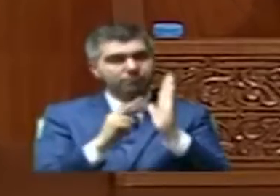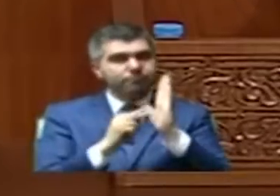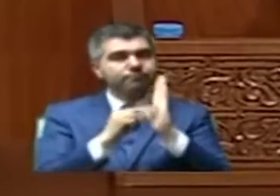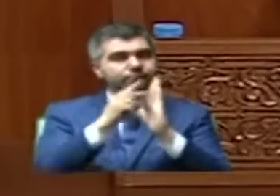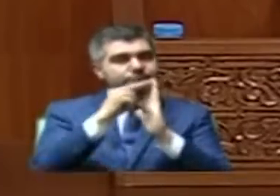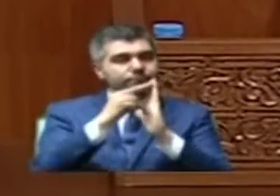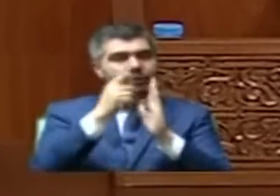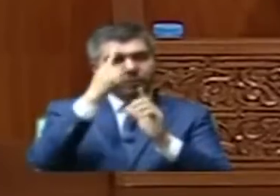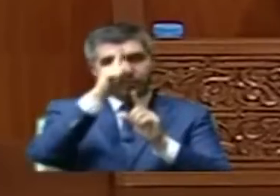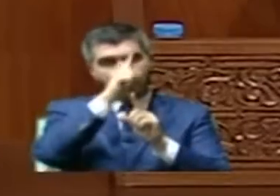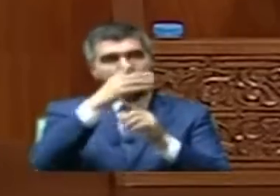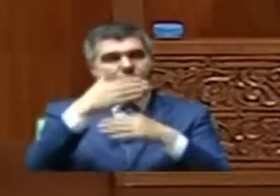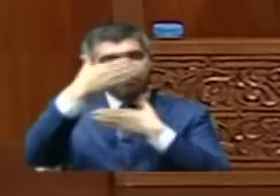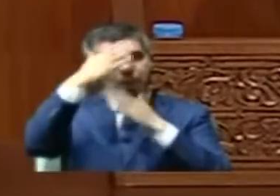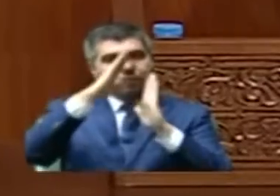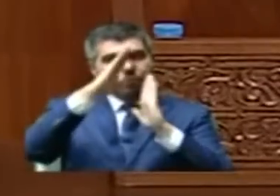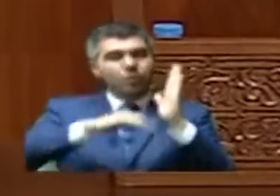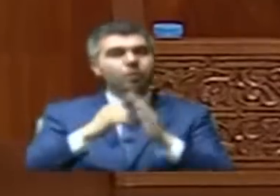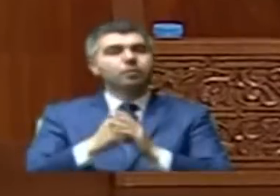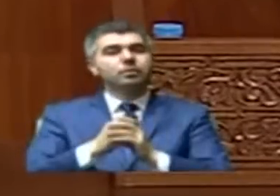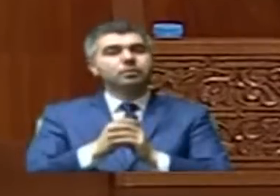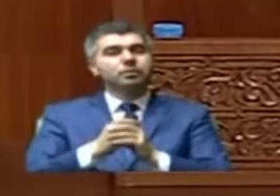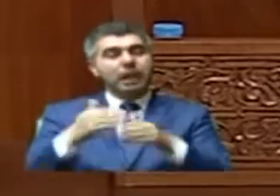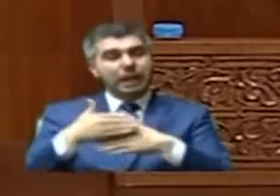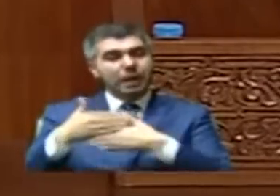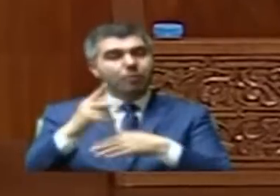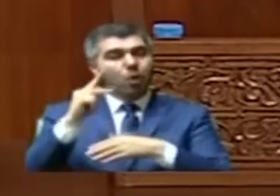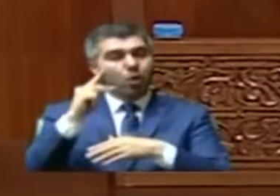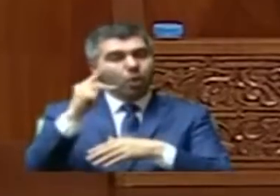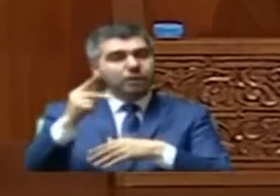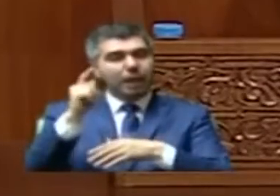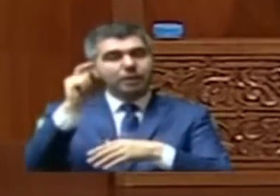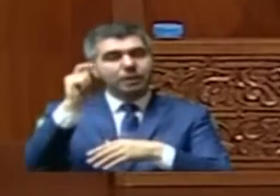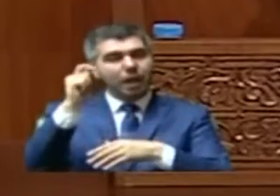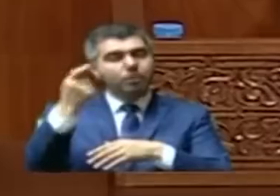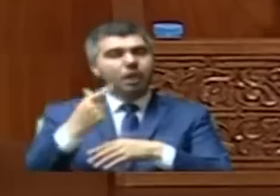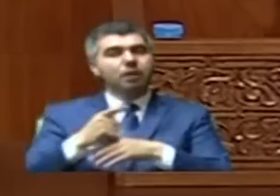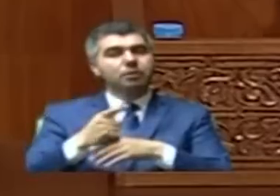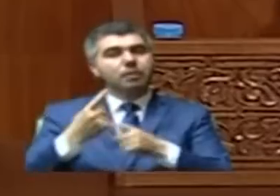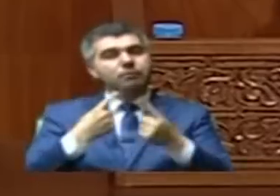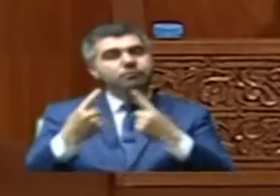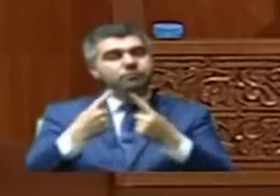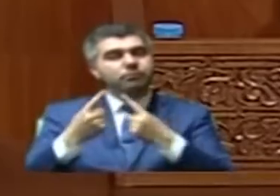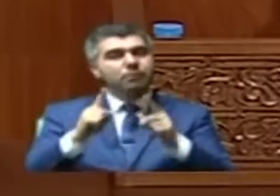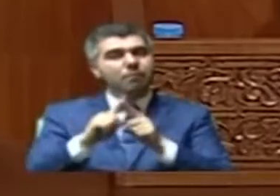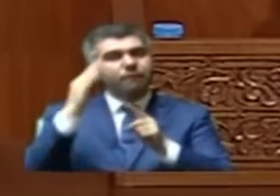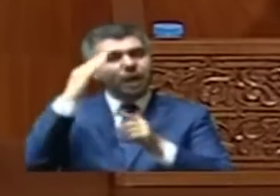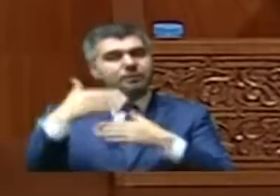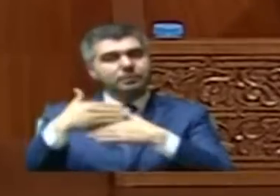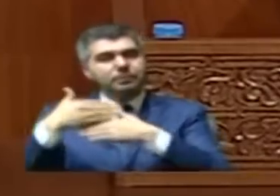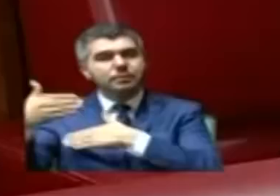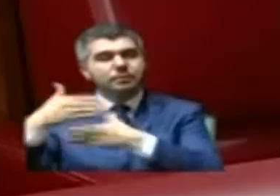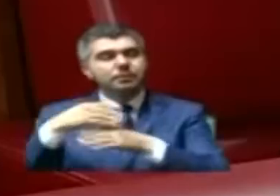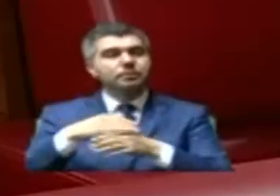نمشيو حتى تغطي أغلب الأقاليم بإذن الله. كاين في القريب في القنيطرات، ومن بعد في طنجة، كاين مفاوضات مع بولمان، لأن خص بشراكة